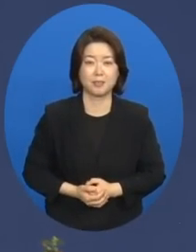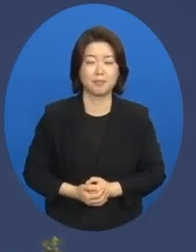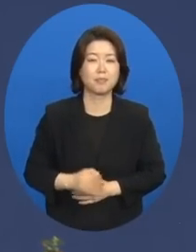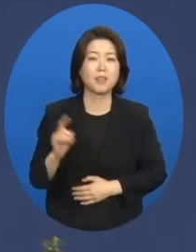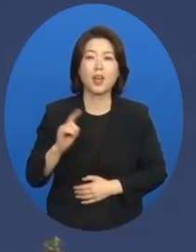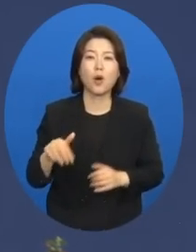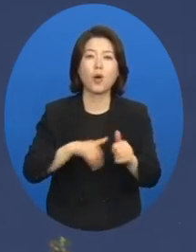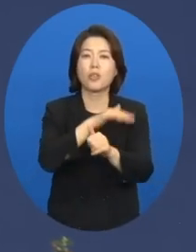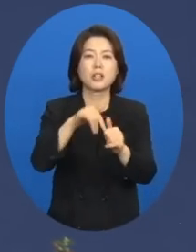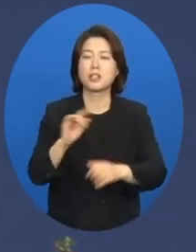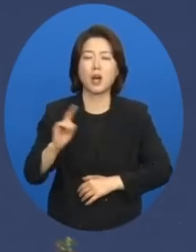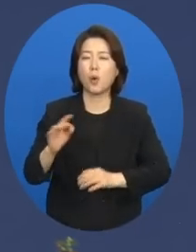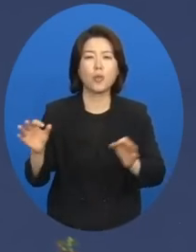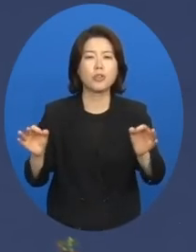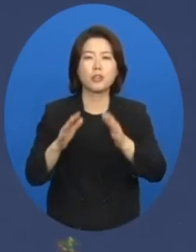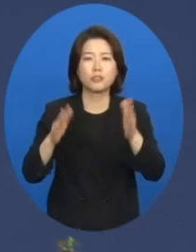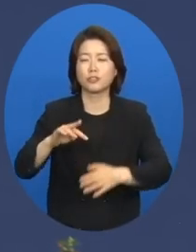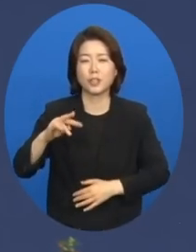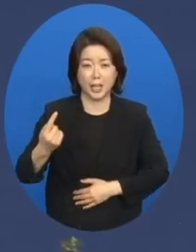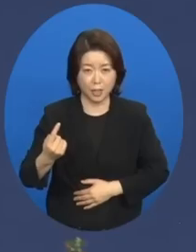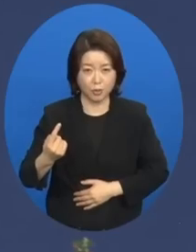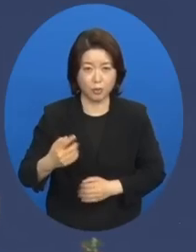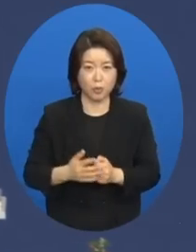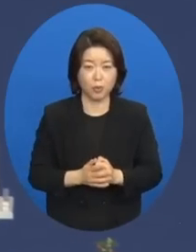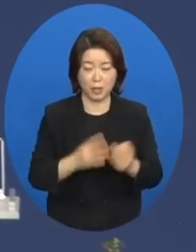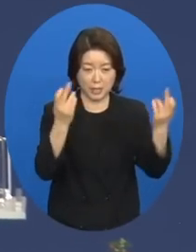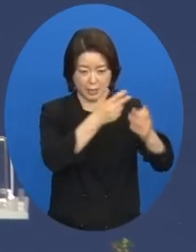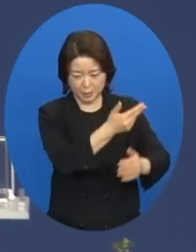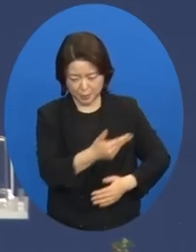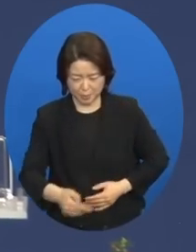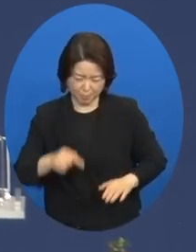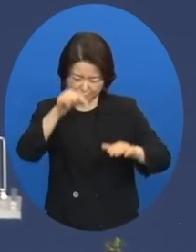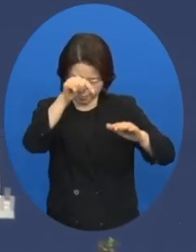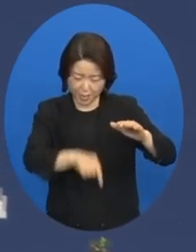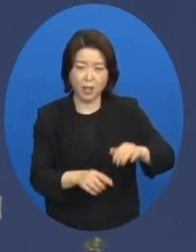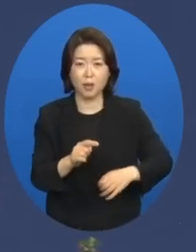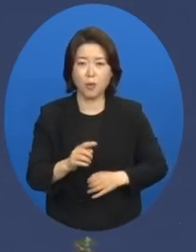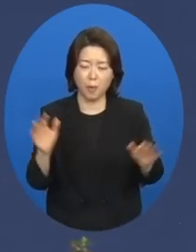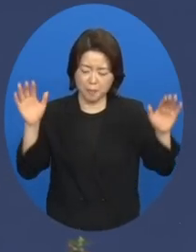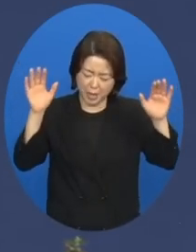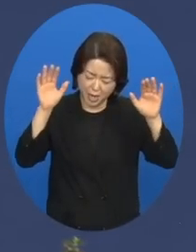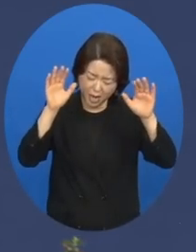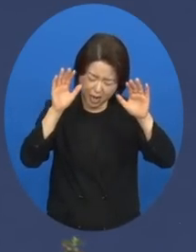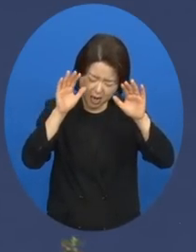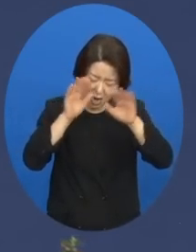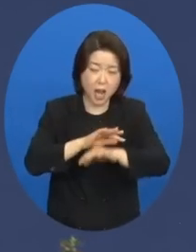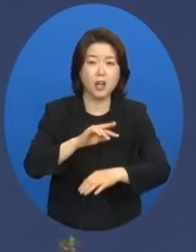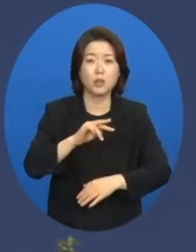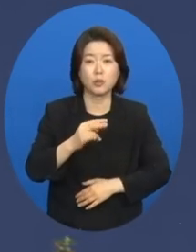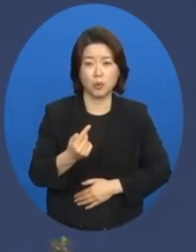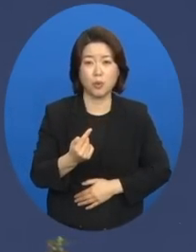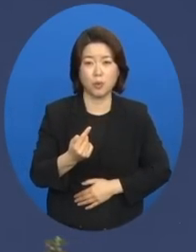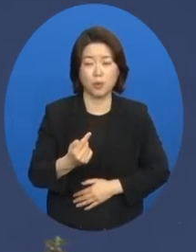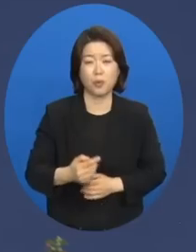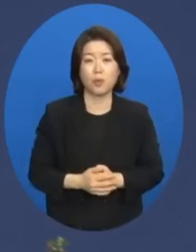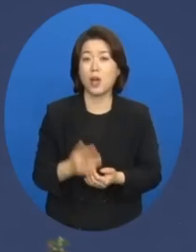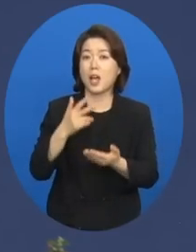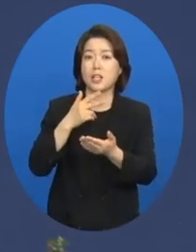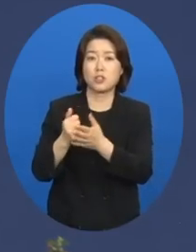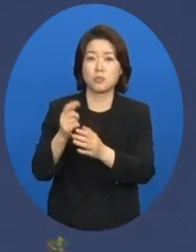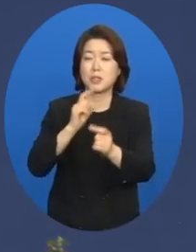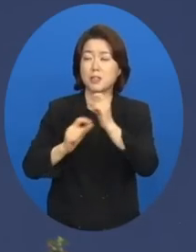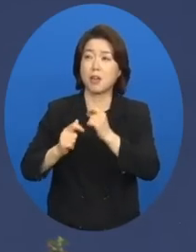어떤 상황, 어떤 순간에서도 골짜기가 깊고 그리고 밤이 어두워도요 주님이